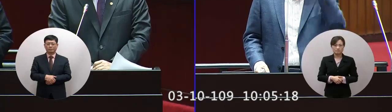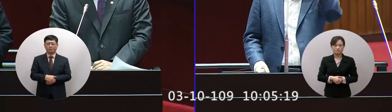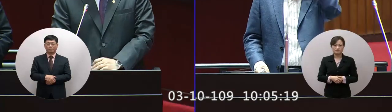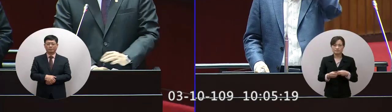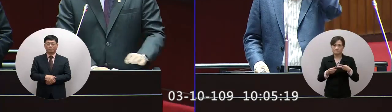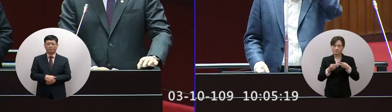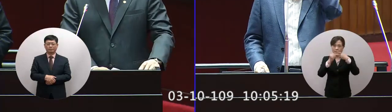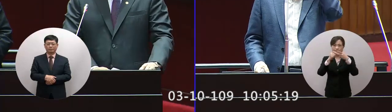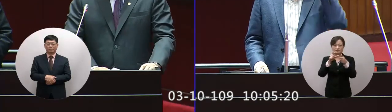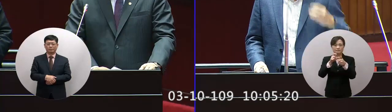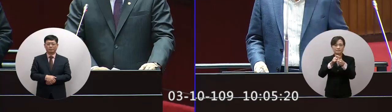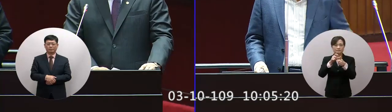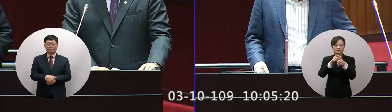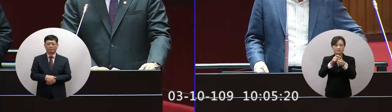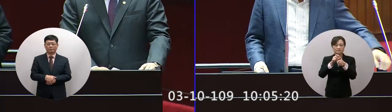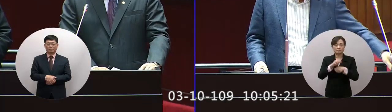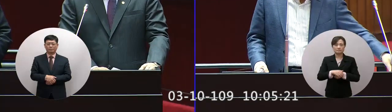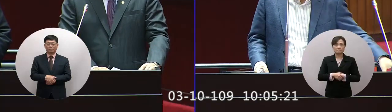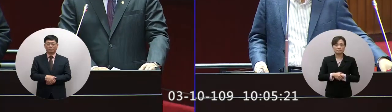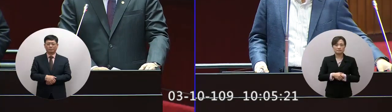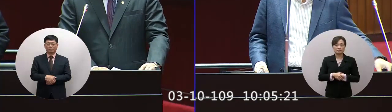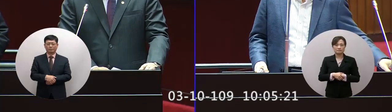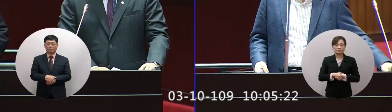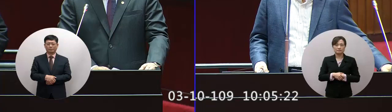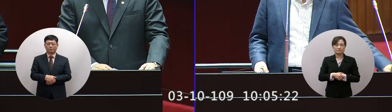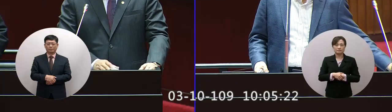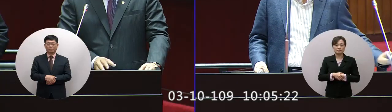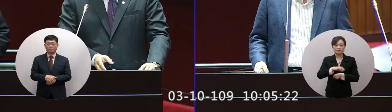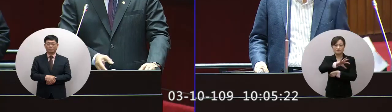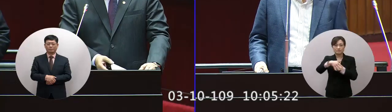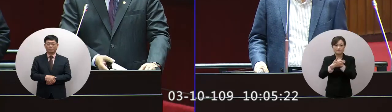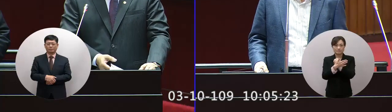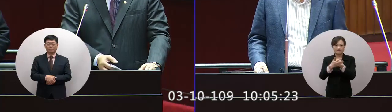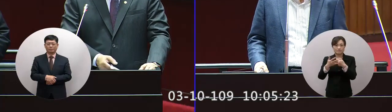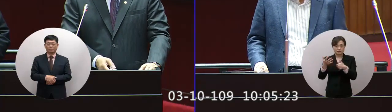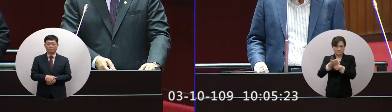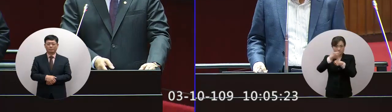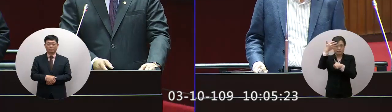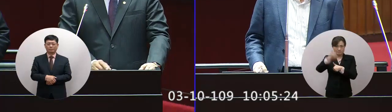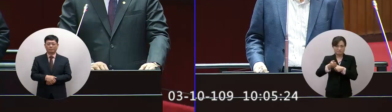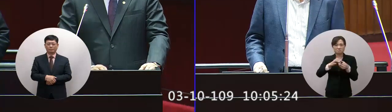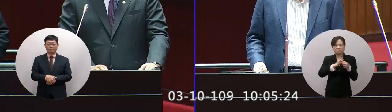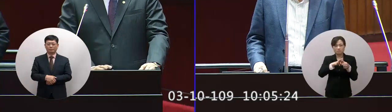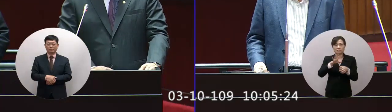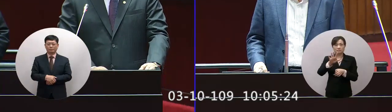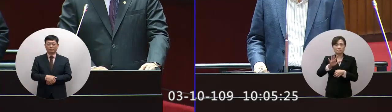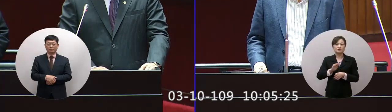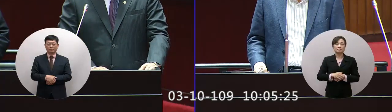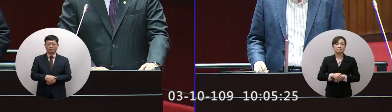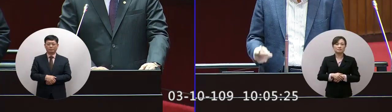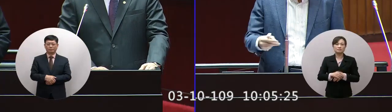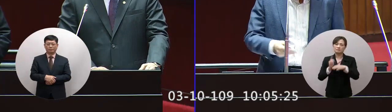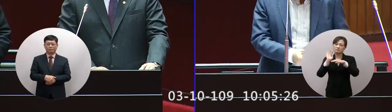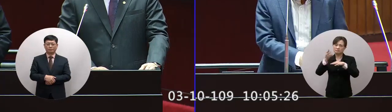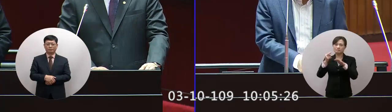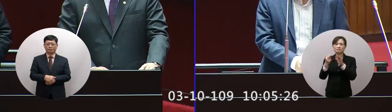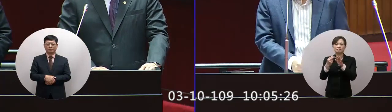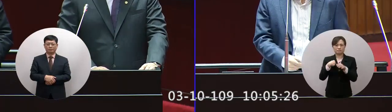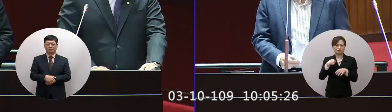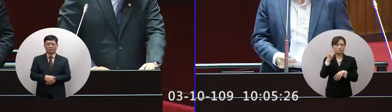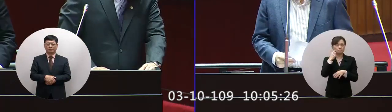第二个议题其实是跟我们环保署长比较有关啊，但是是以高速公路为例